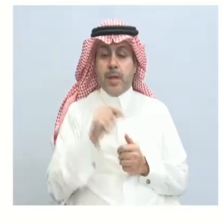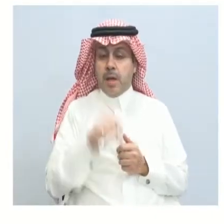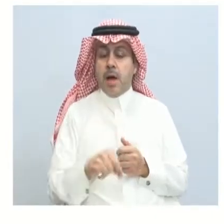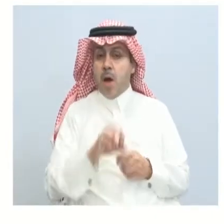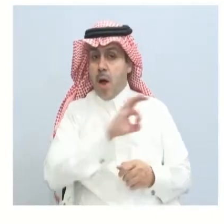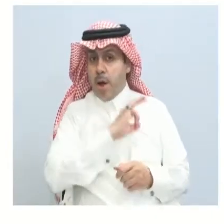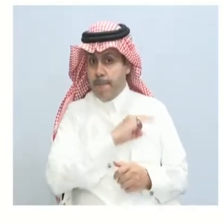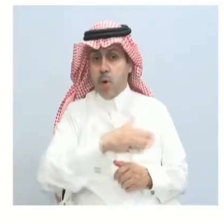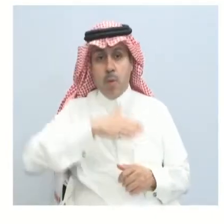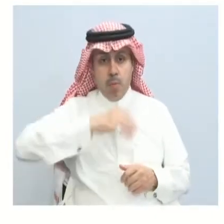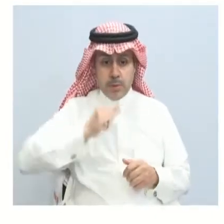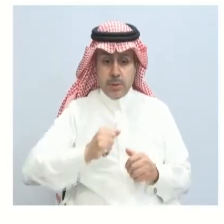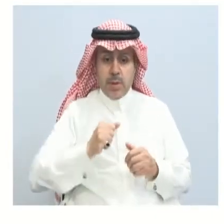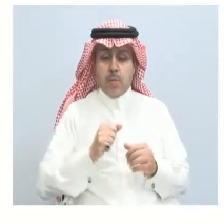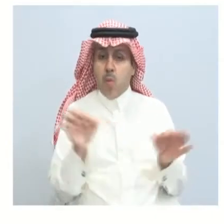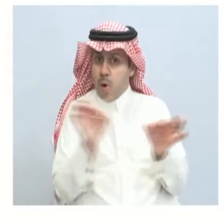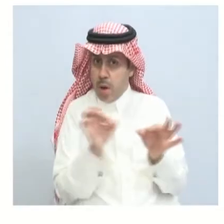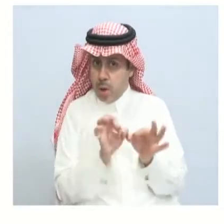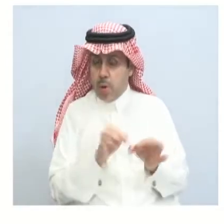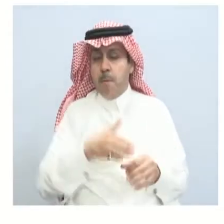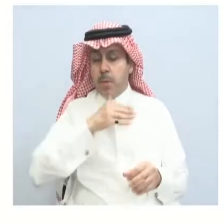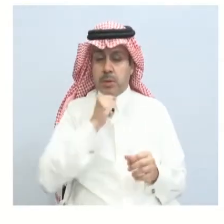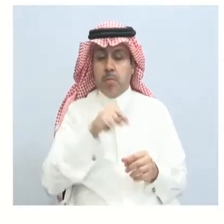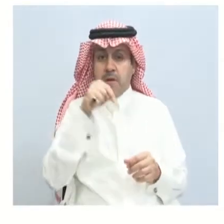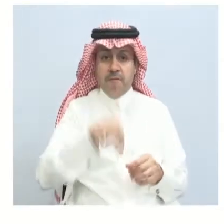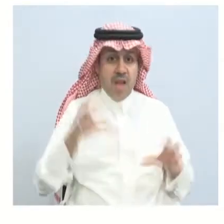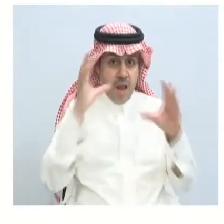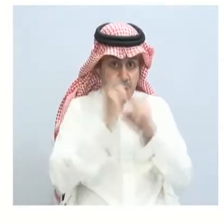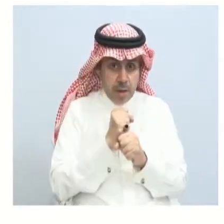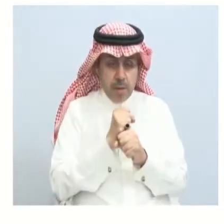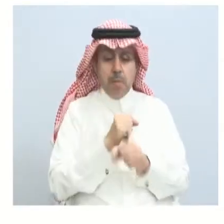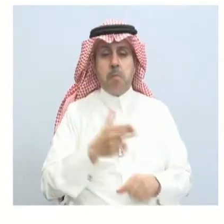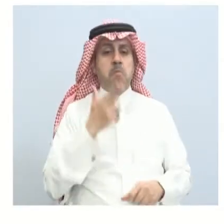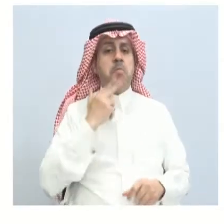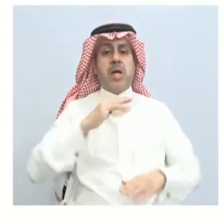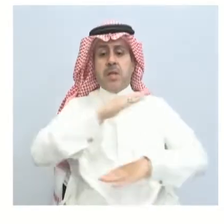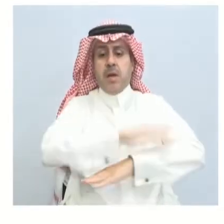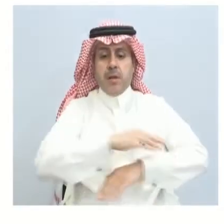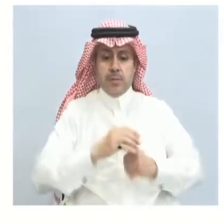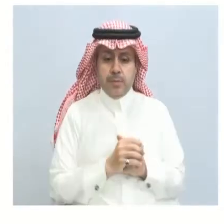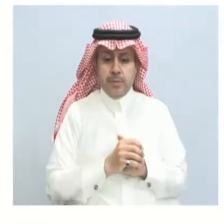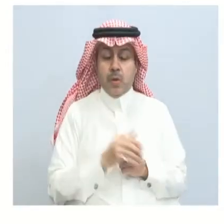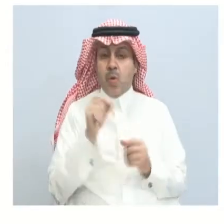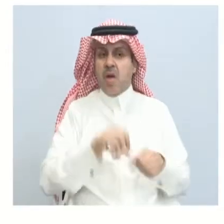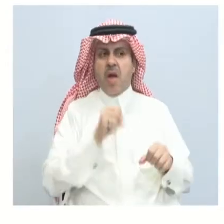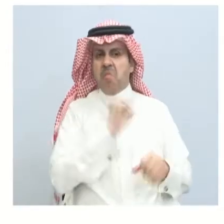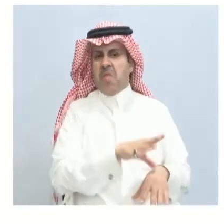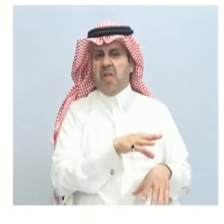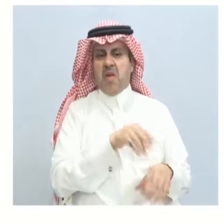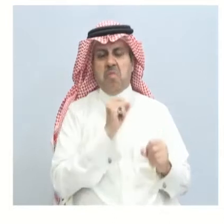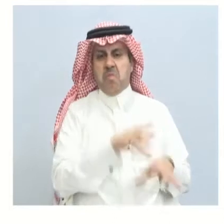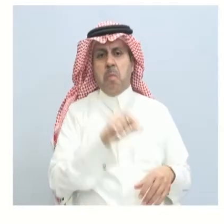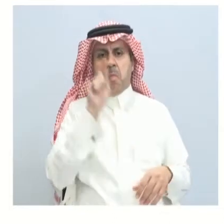ان احبكم الي واقربكم مني في الاخره محاسنكم اخلاقا وان ابغضكم